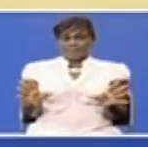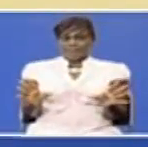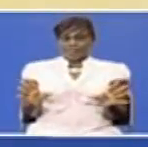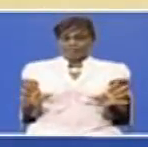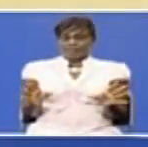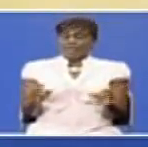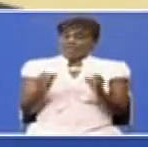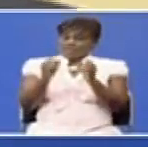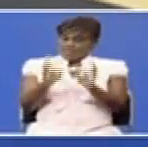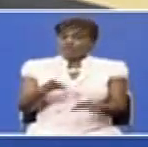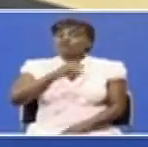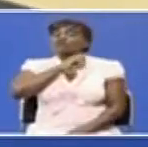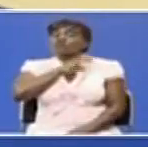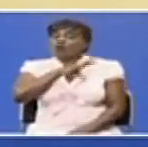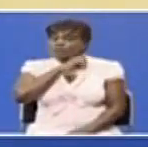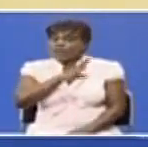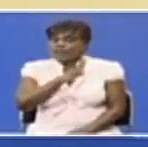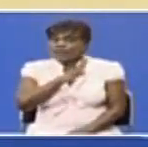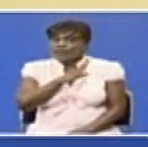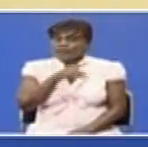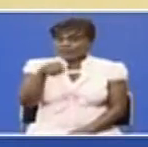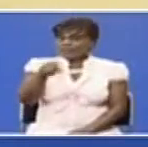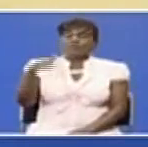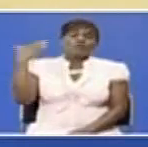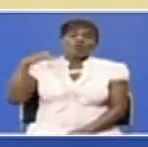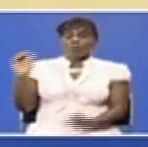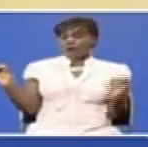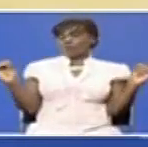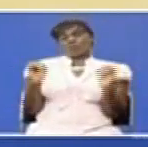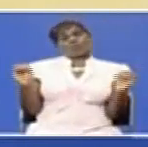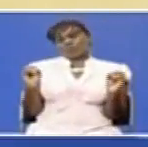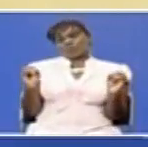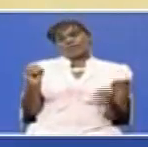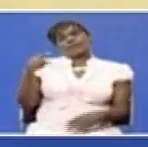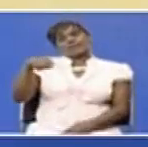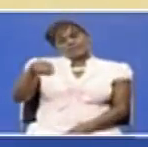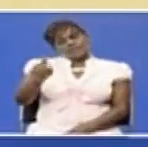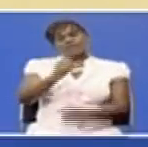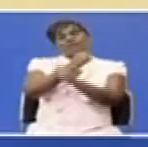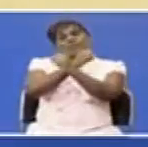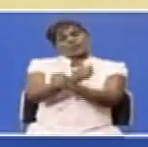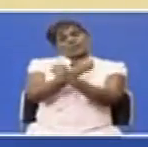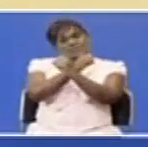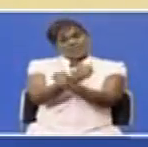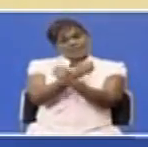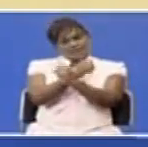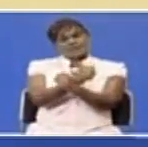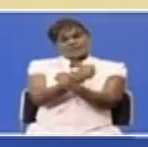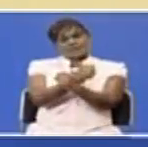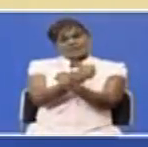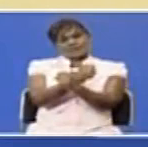Mpiga frimbi sio mtu ambaye ni mhalifu. Yeye anataka